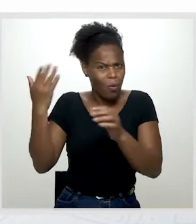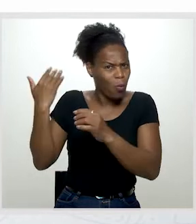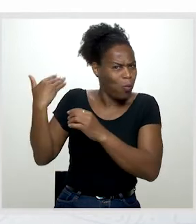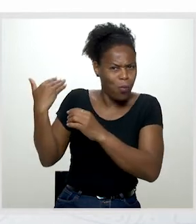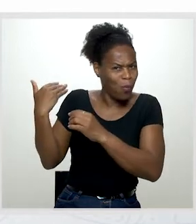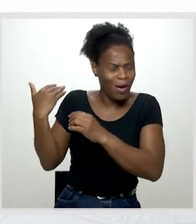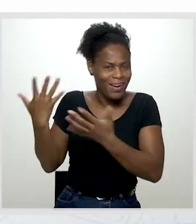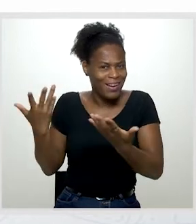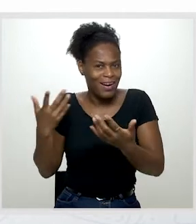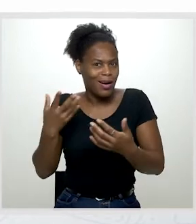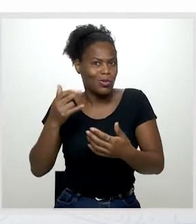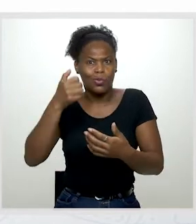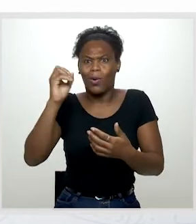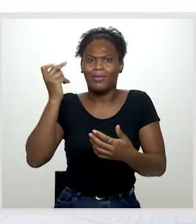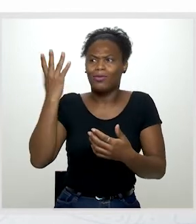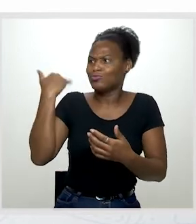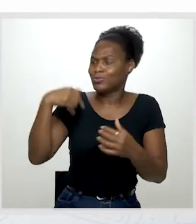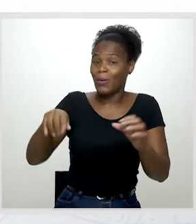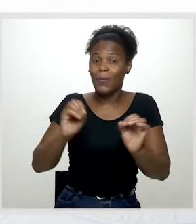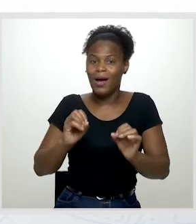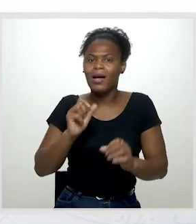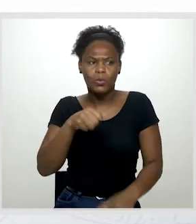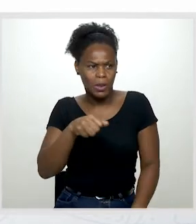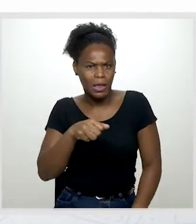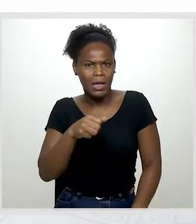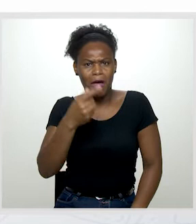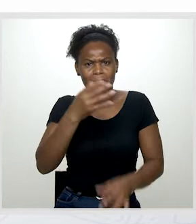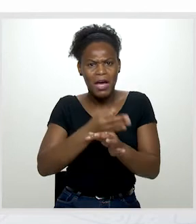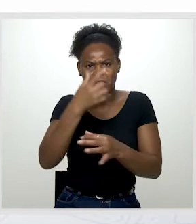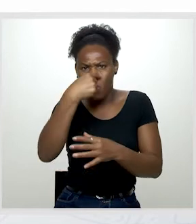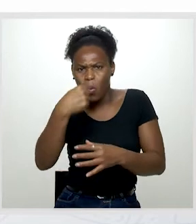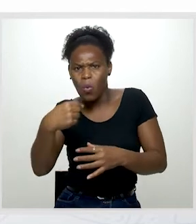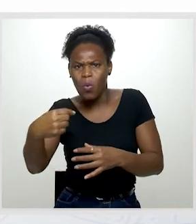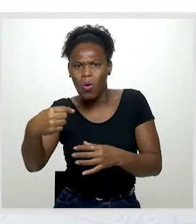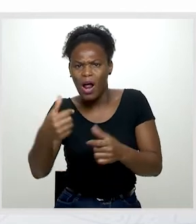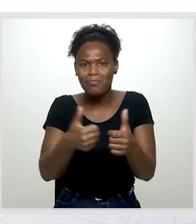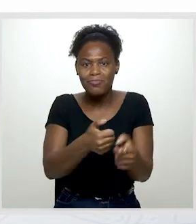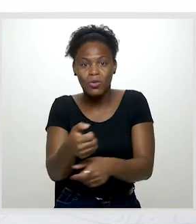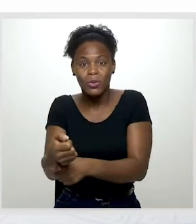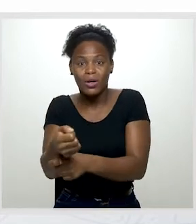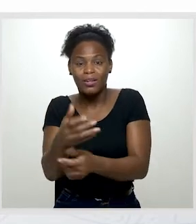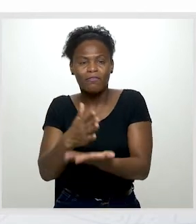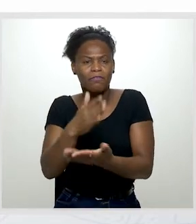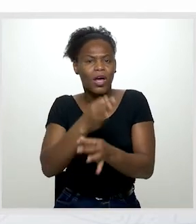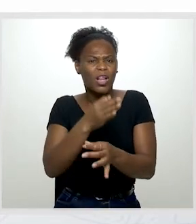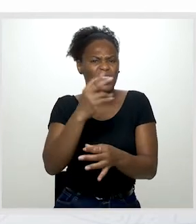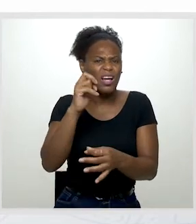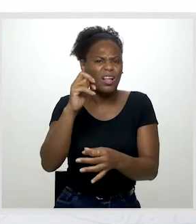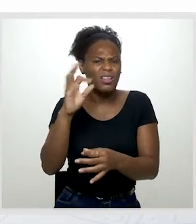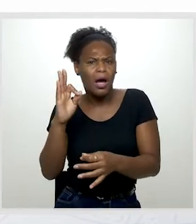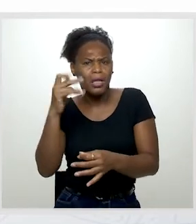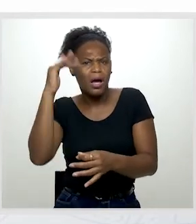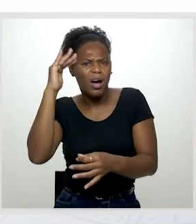a 50 ans. Ah oui, Halloween. On le fête depuis seulement 3 ou 4 ans,